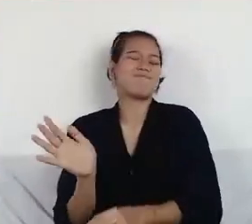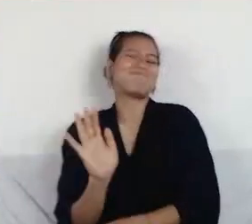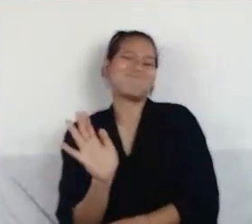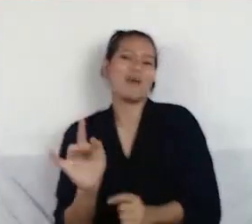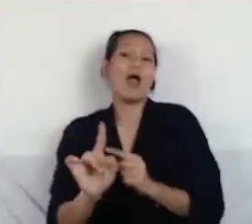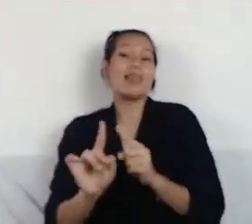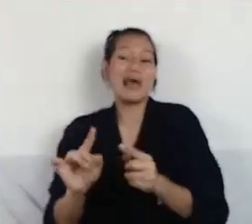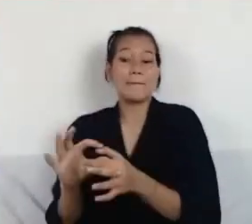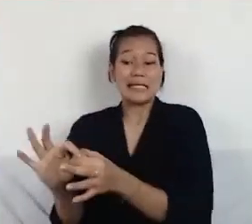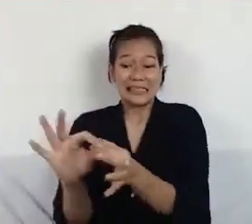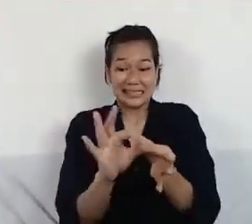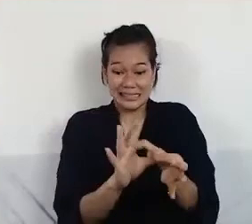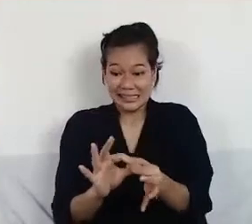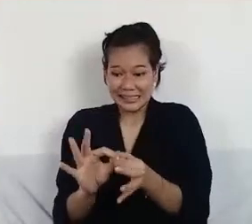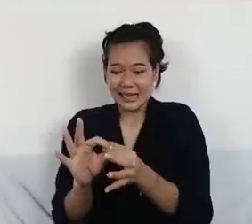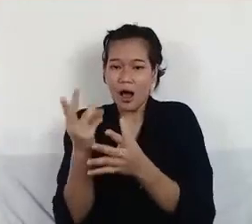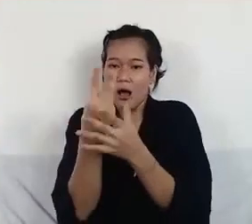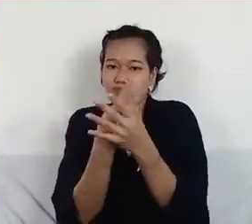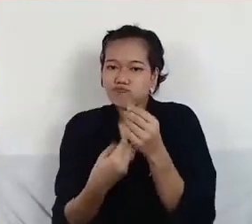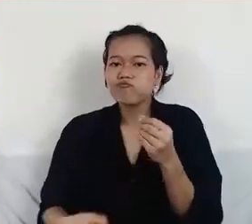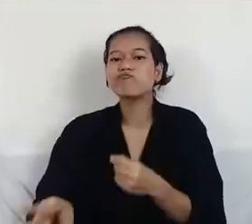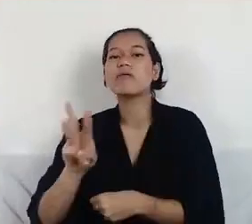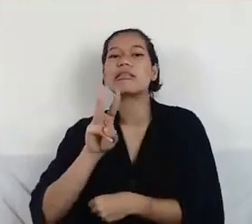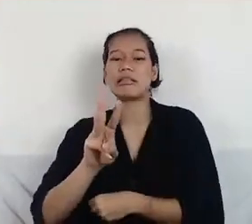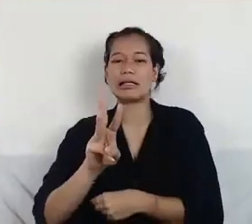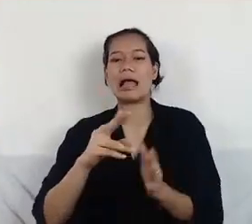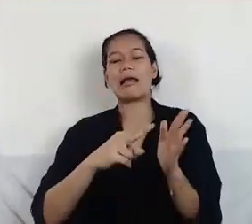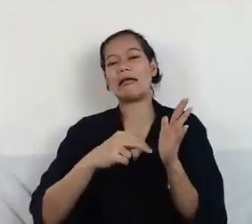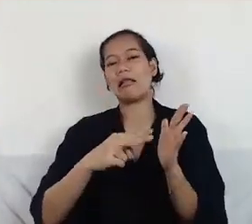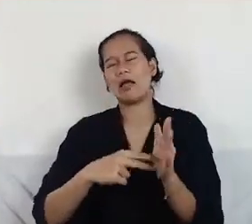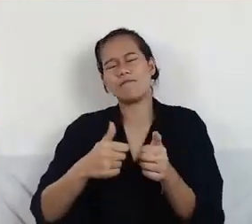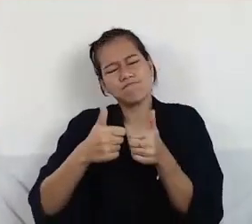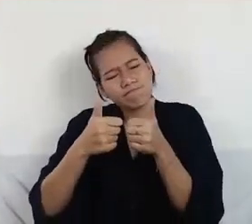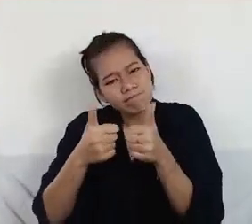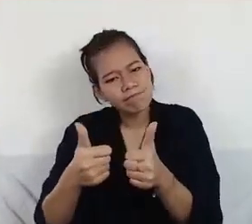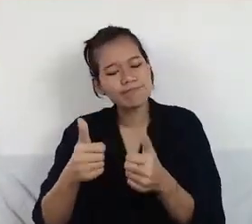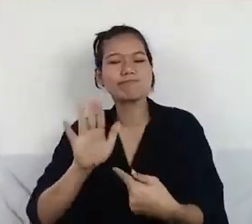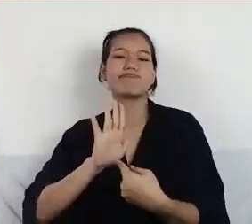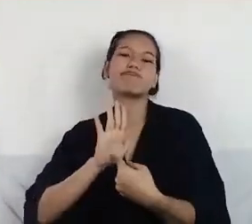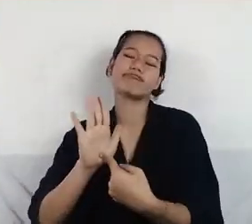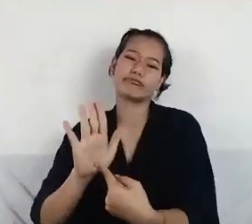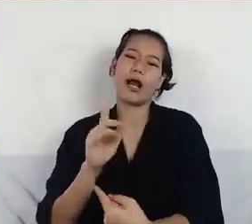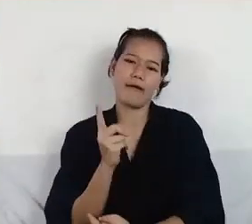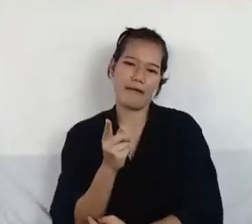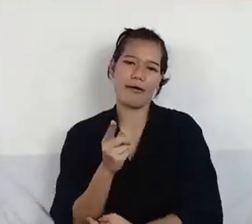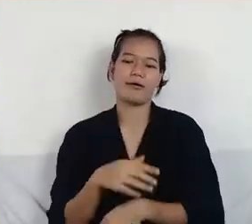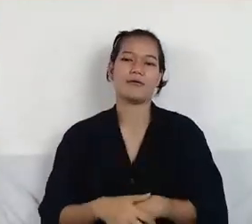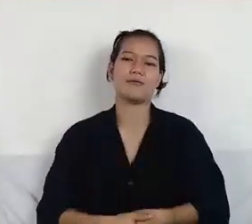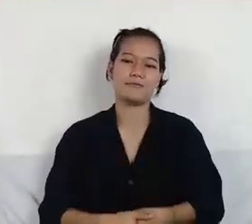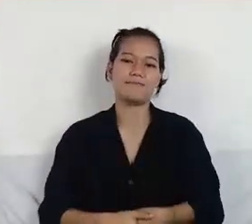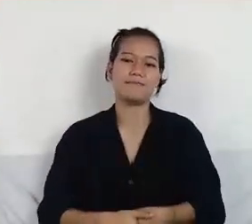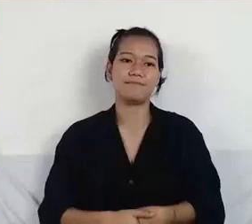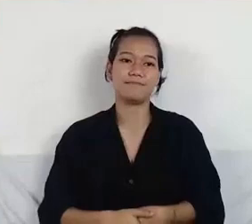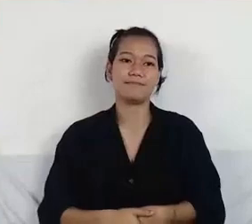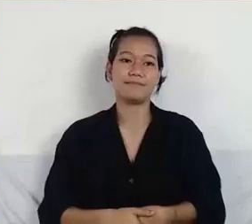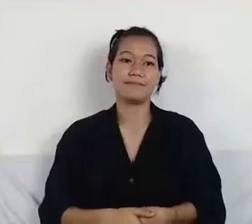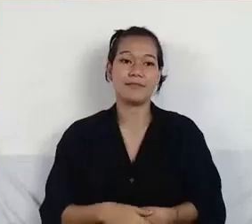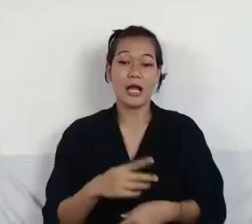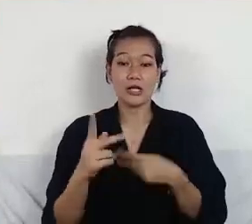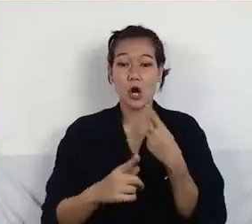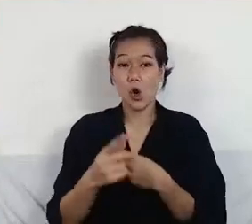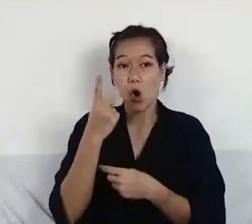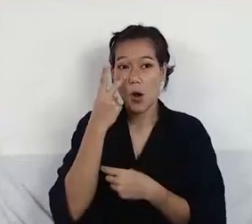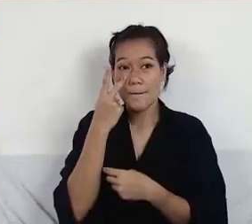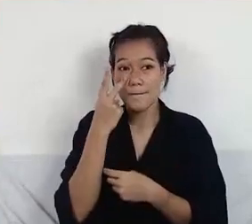ada nilai-nilai luhur, ada hal-hal indah yang hendak dinyatakan di sana. Dan kalau kemudian melihat